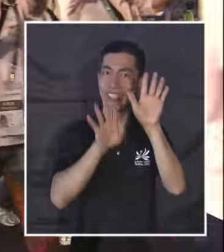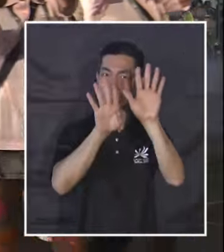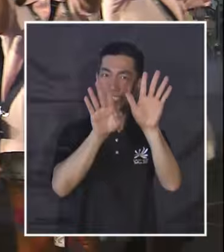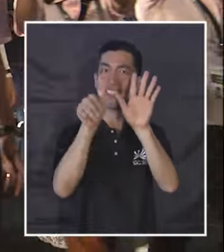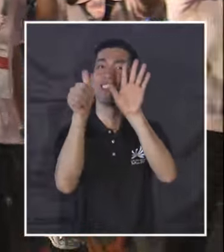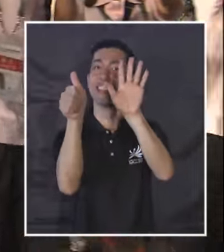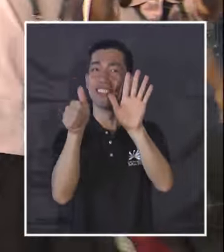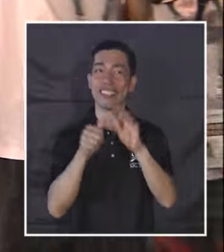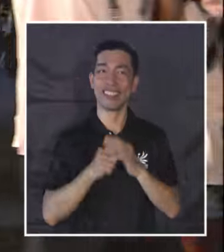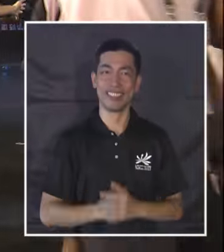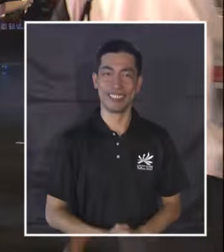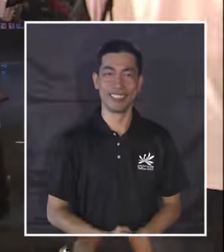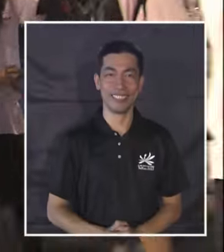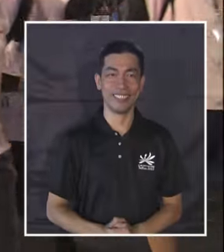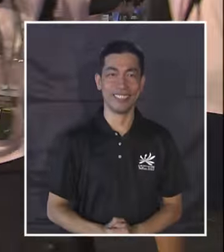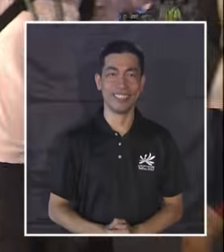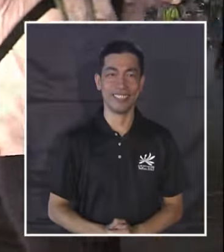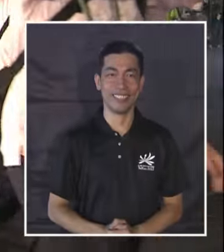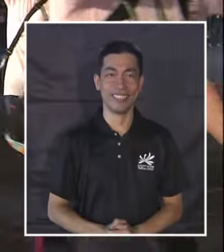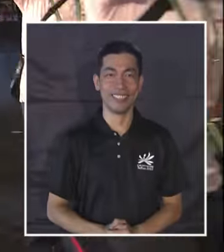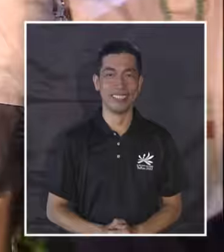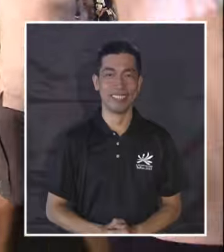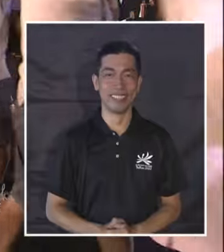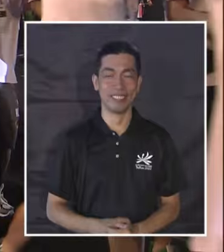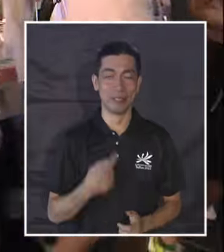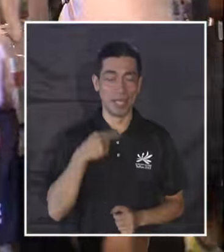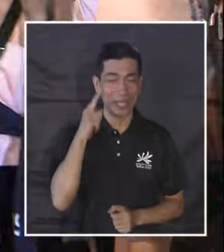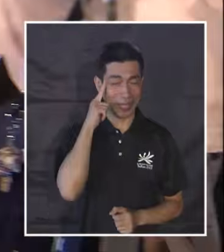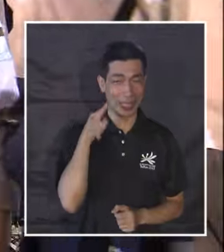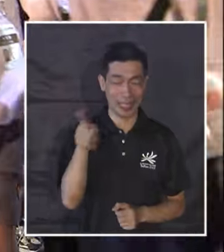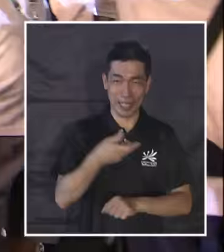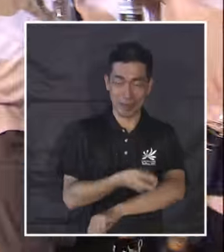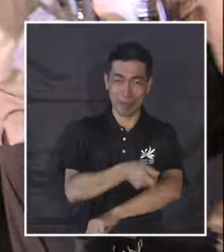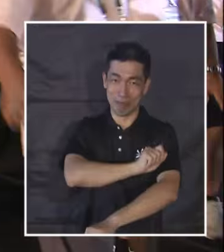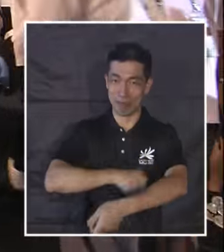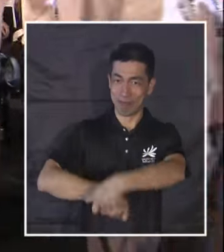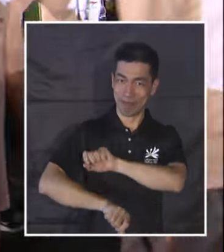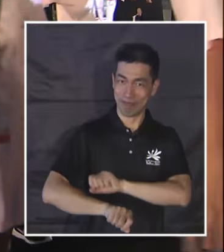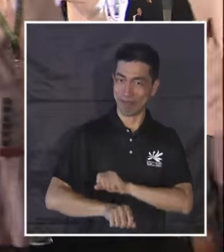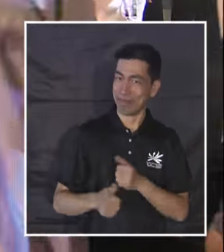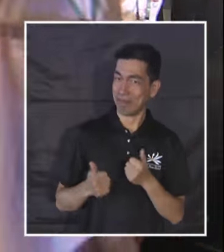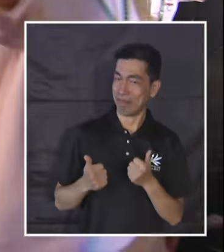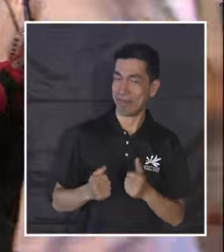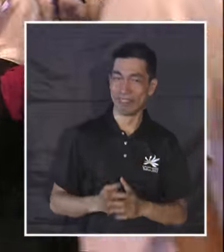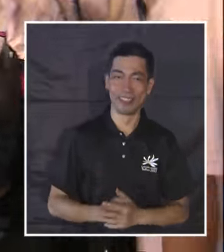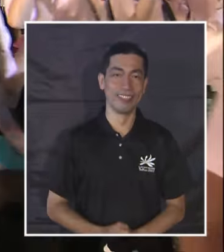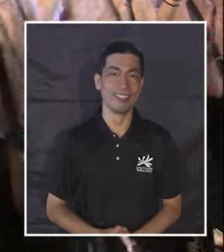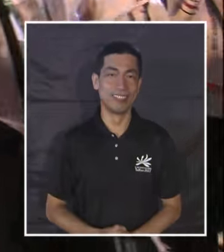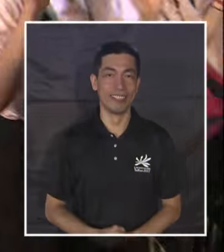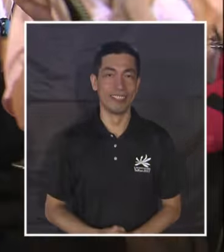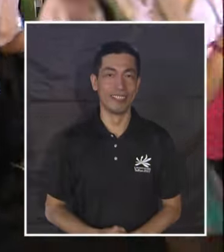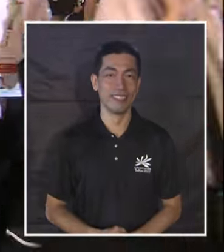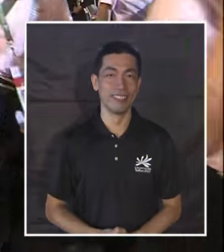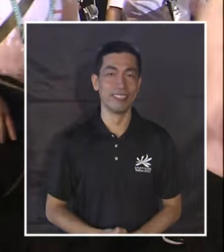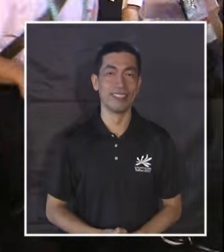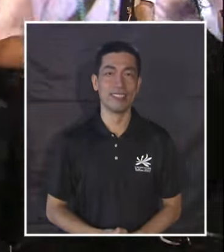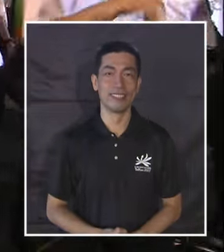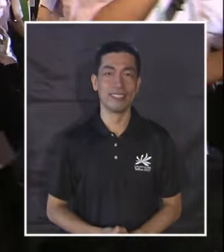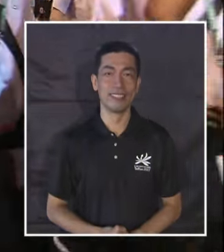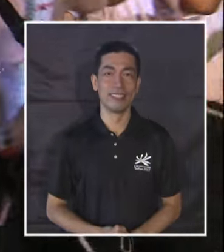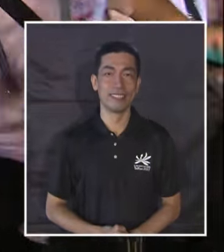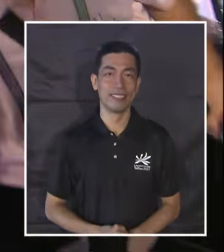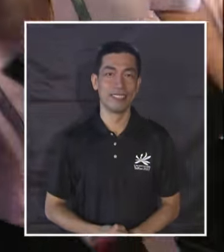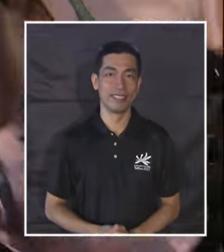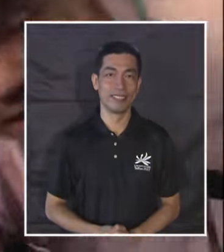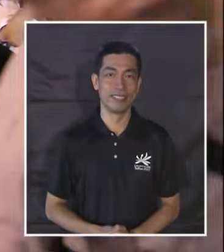选手， 想必一定也是来势汹汹， 也预祝他们可以得到非常非常好的成绩。